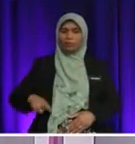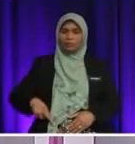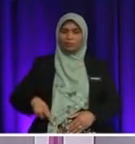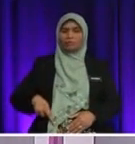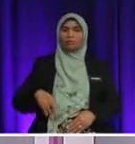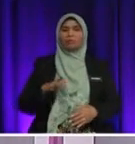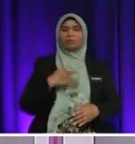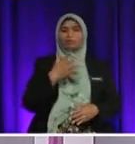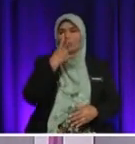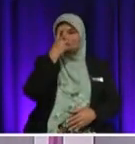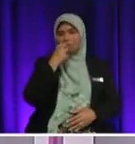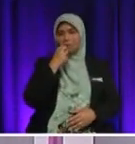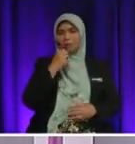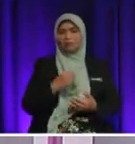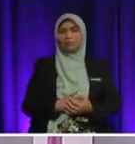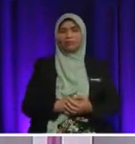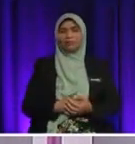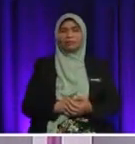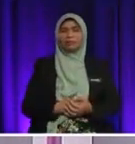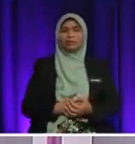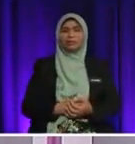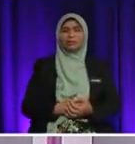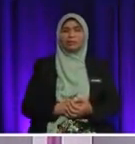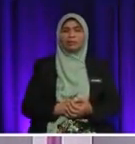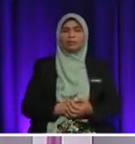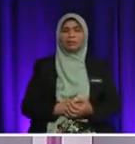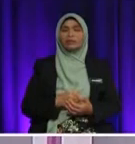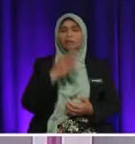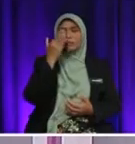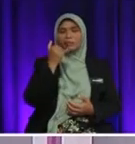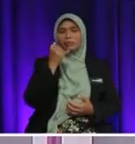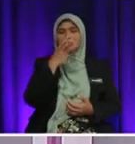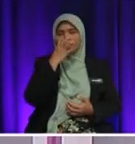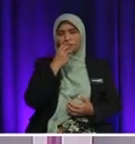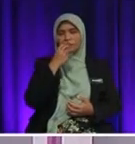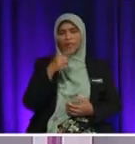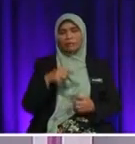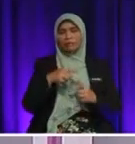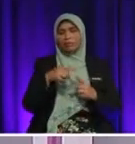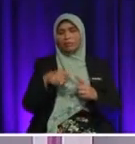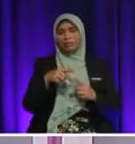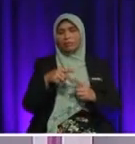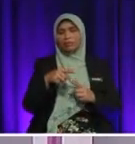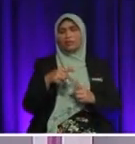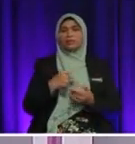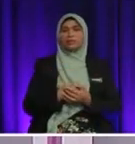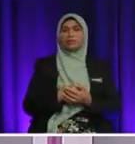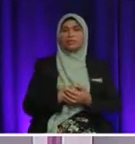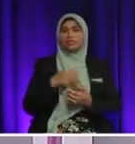rasa marah. Bonda raja naga rasa marah. Ya, kenapa? Sebab bila cincin itu keluar daripada mulut nenek